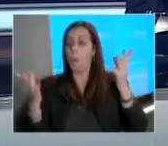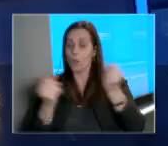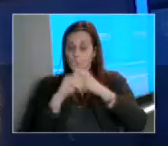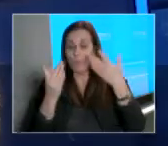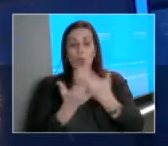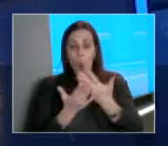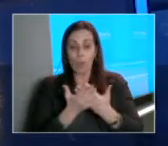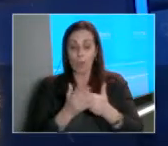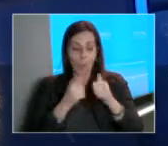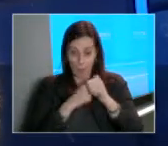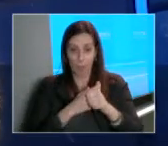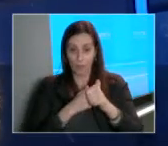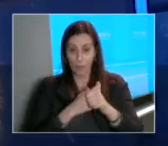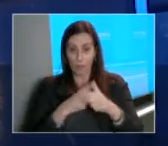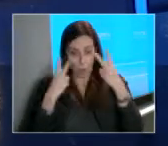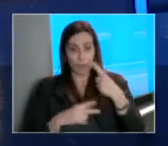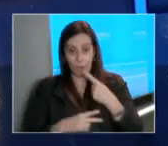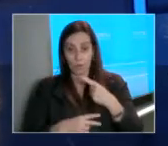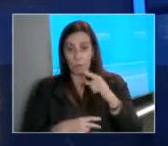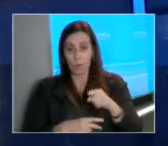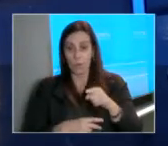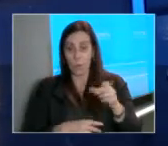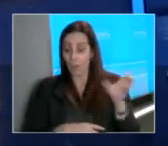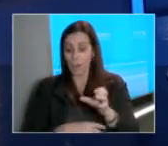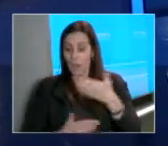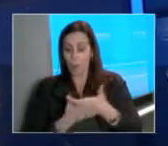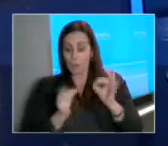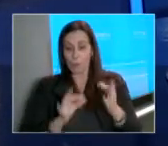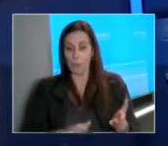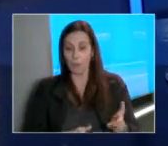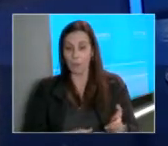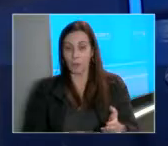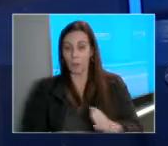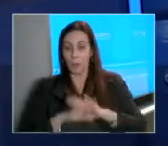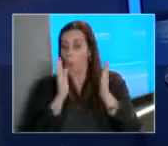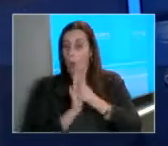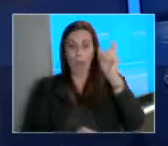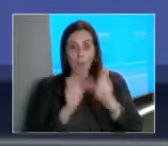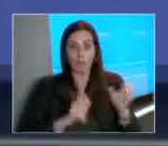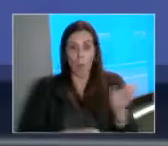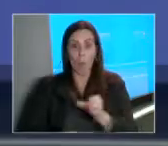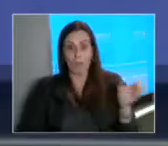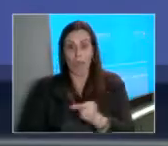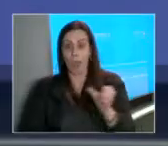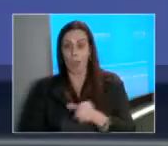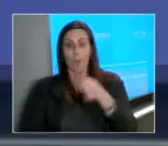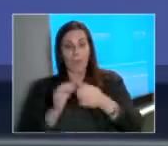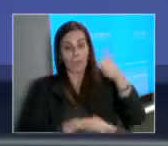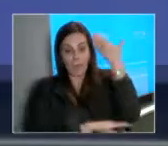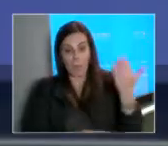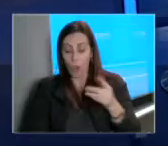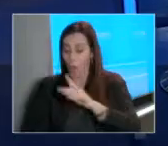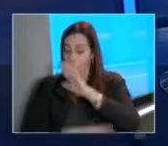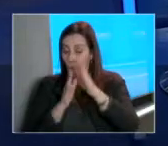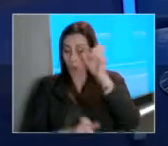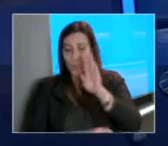הדברים. א', חשוב להגיד, הוא מינה את מנדלבליט. ברור. כל האנשים שהוא מינה... את מנדלבליט, את פרקליט המדינה. כל